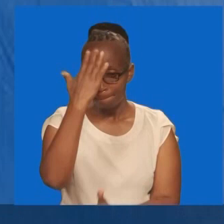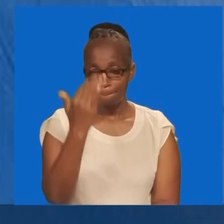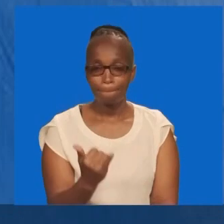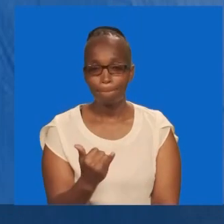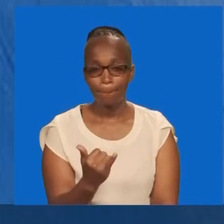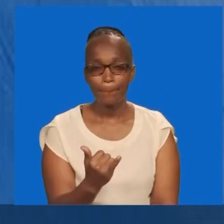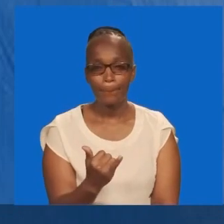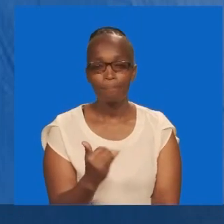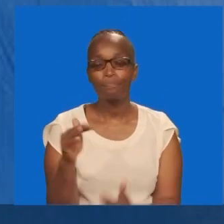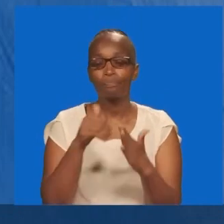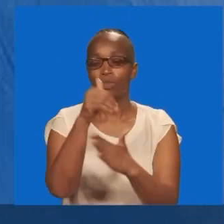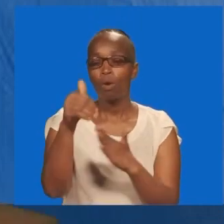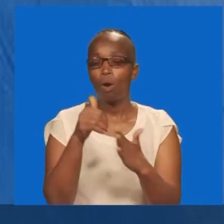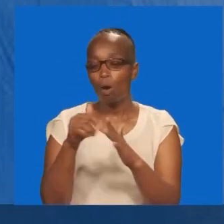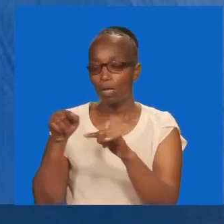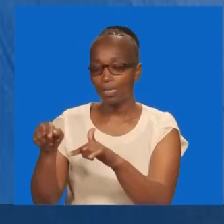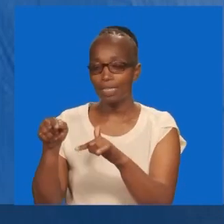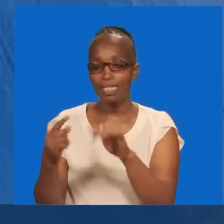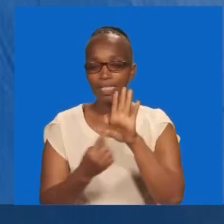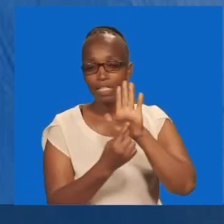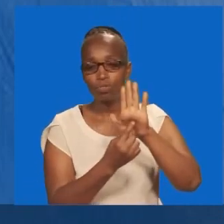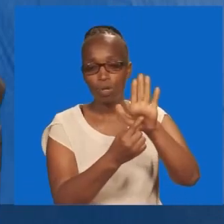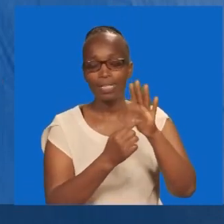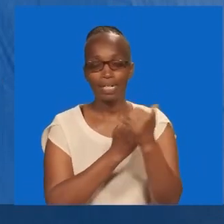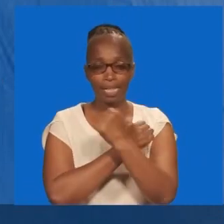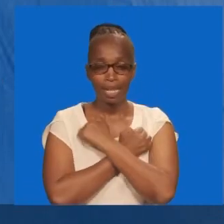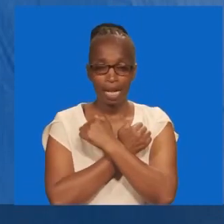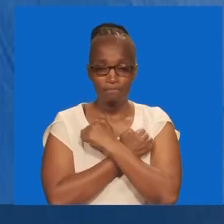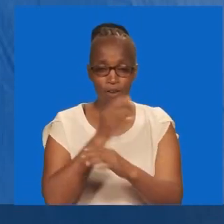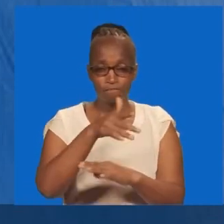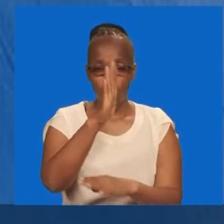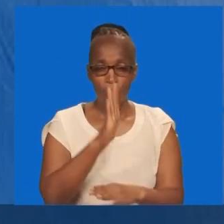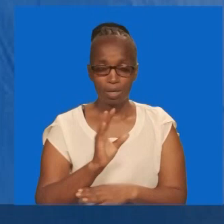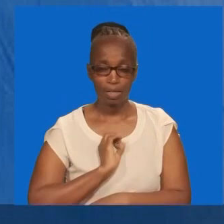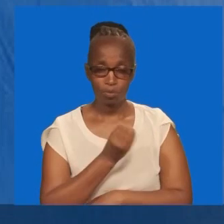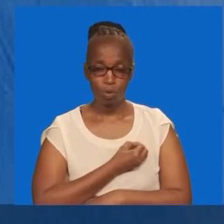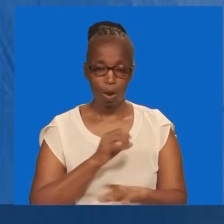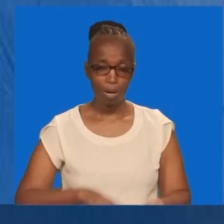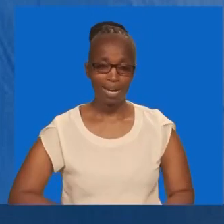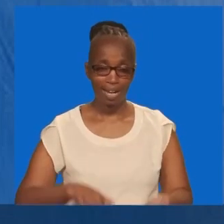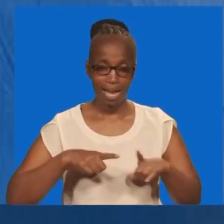mtoto wangekuwa. Kwa nini? Hii yote inaashiria upendo wa Mungu